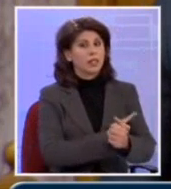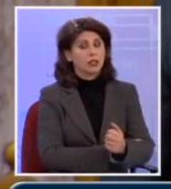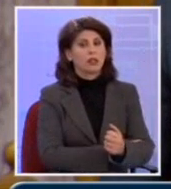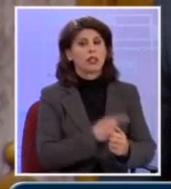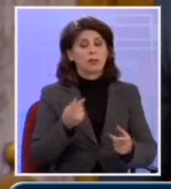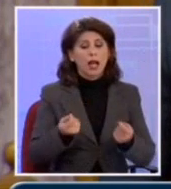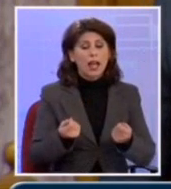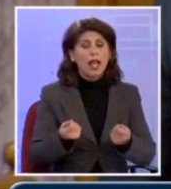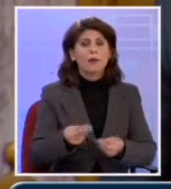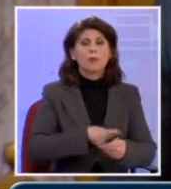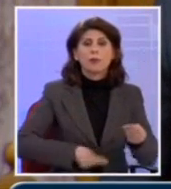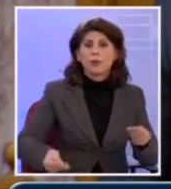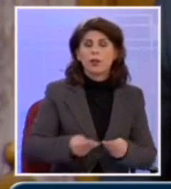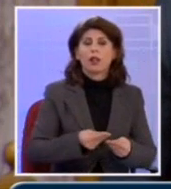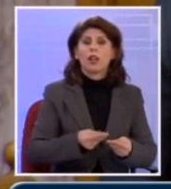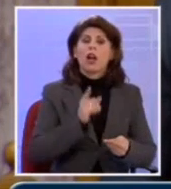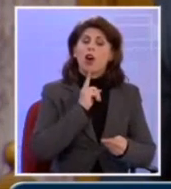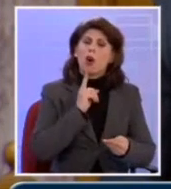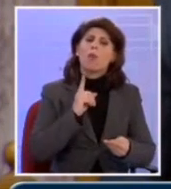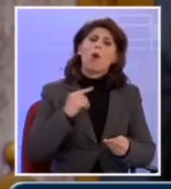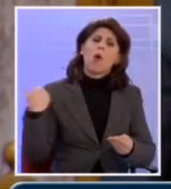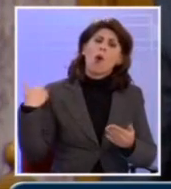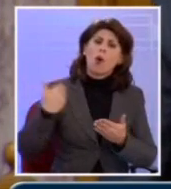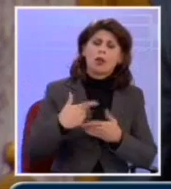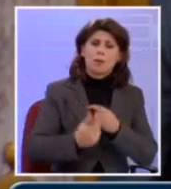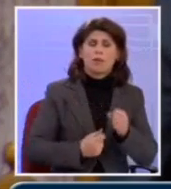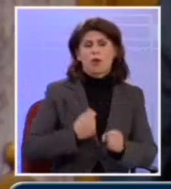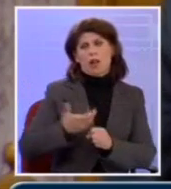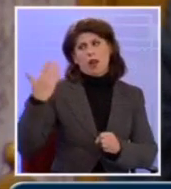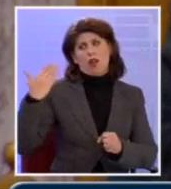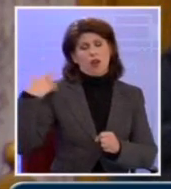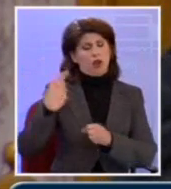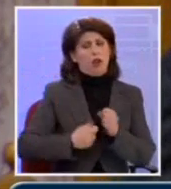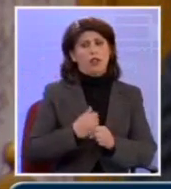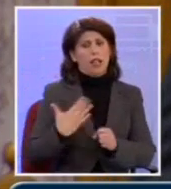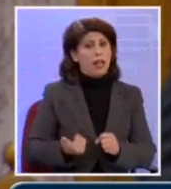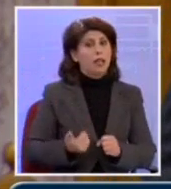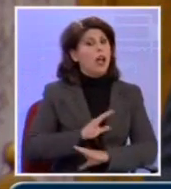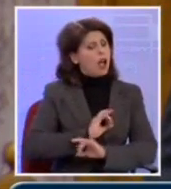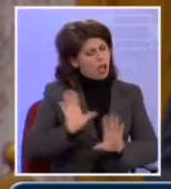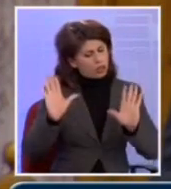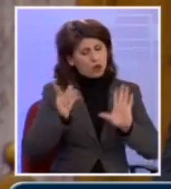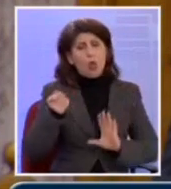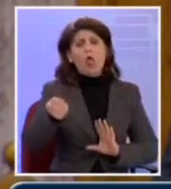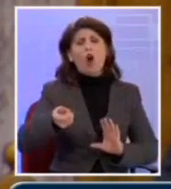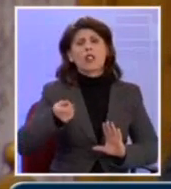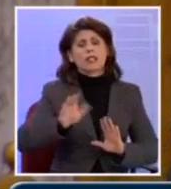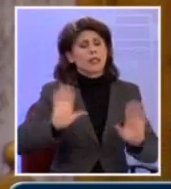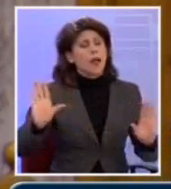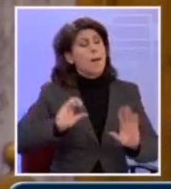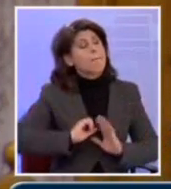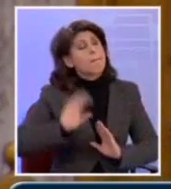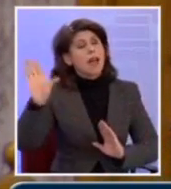μια ρευστότητα έτσι όπως όλα τα προηγούμενα χρόνια είχε η χώρα πέραν των δόσεων. Επαναλαμβάνω, πέραν